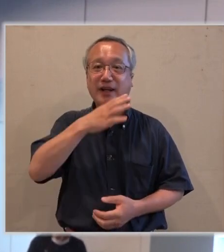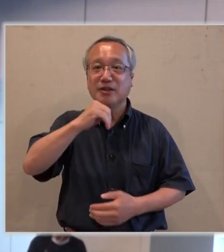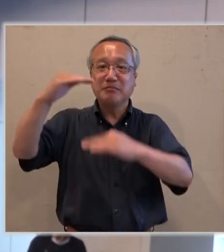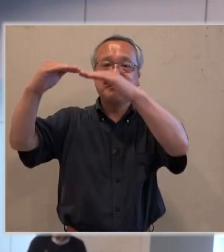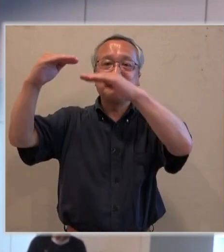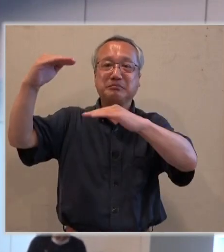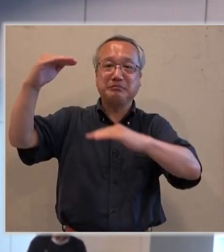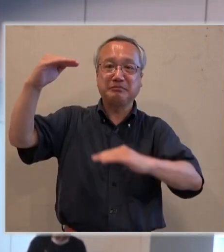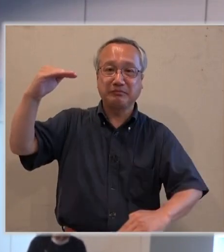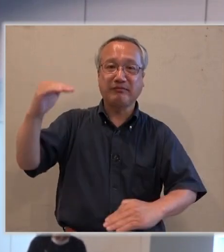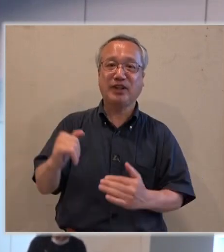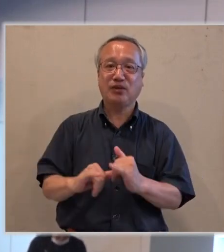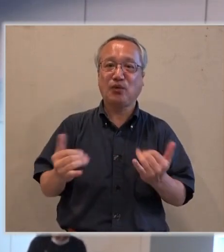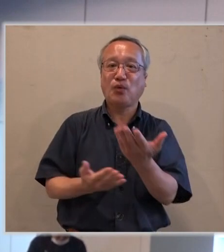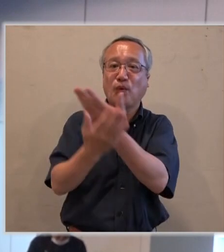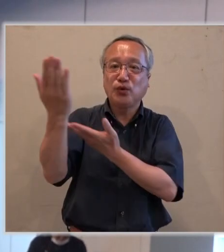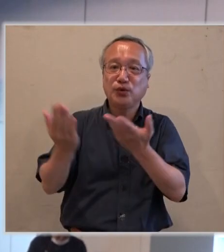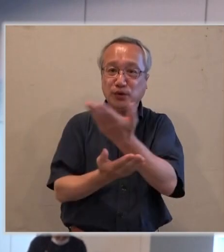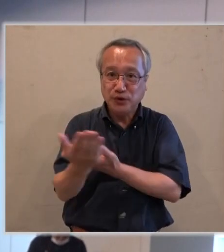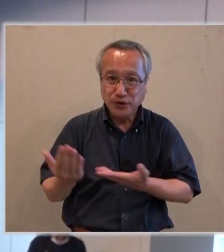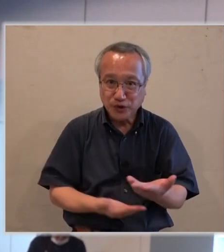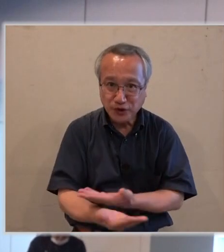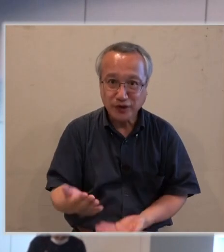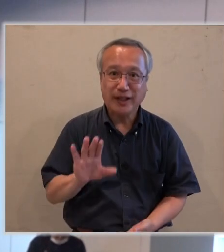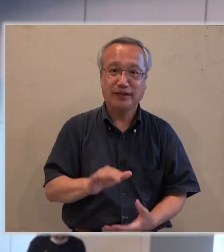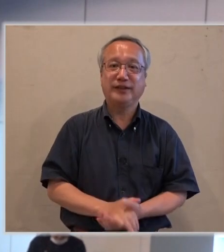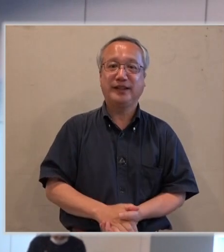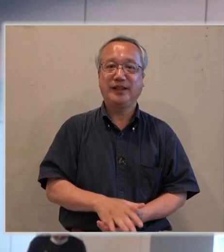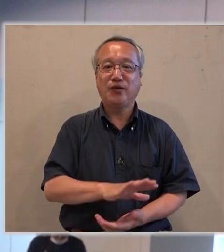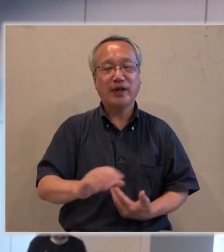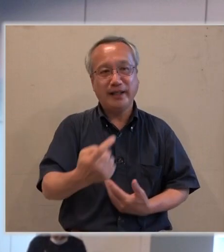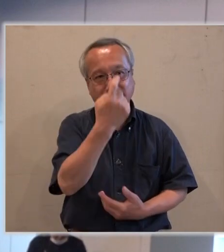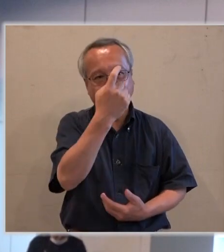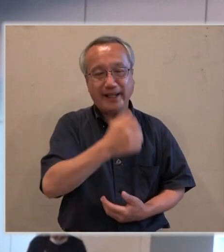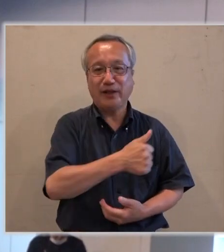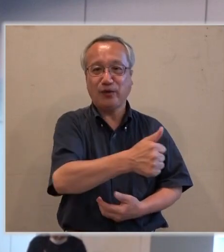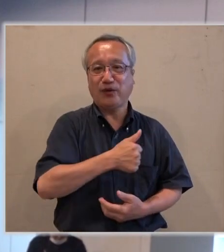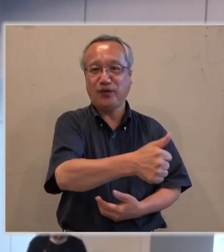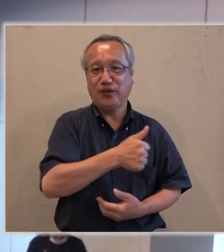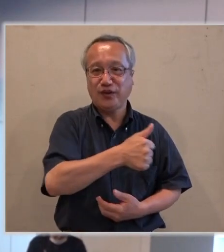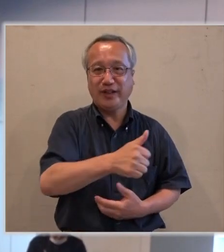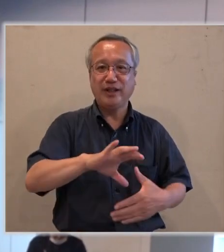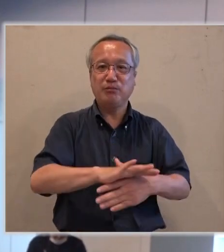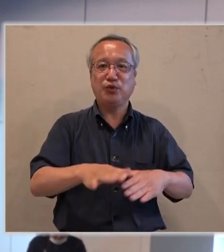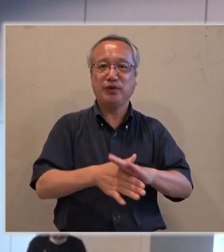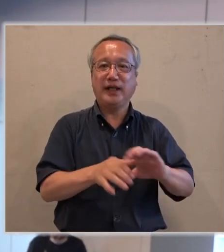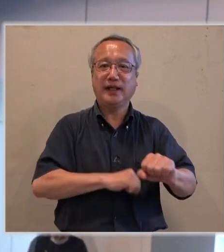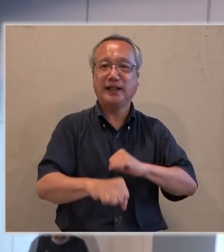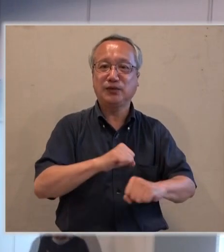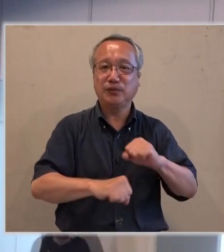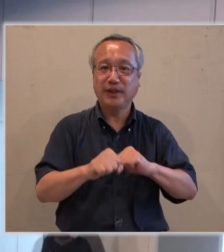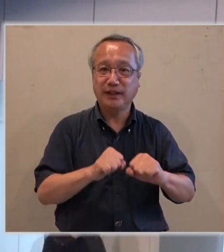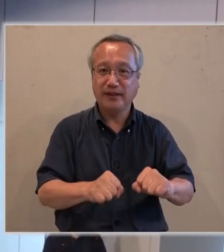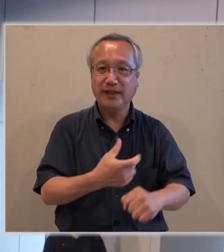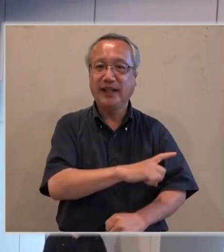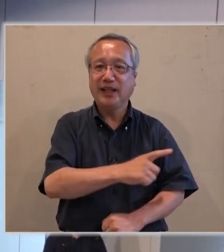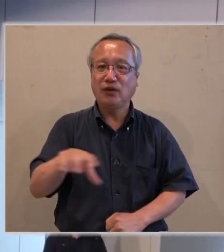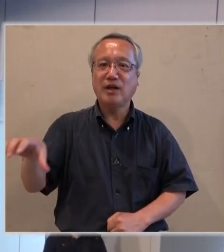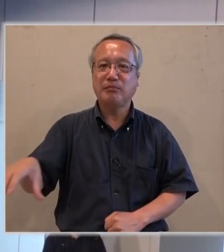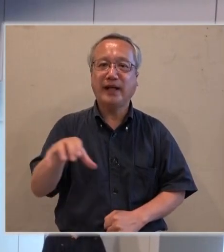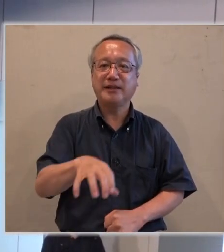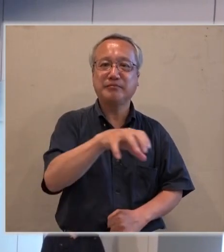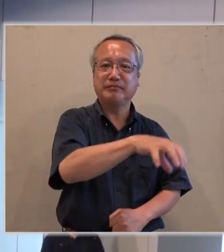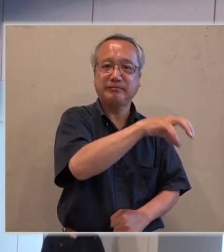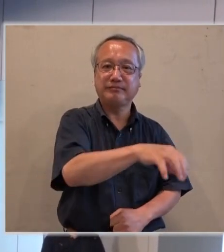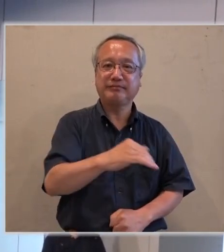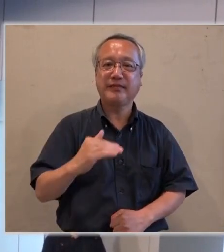な交流があるわけですよ。あと習い事であってみたい、文化活動であってみたい、いろんな LINE があるんです